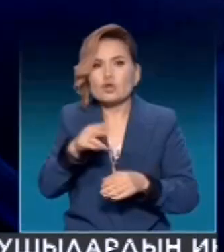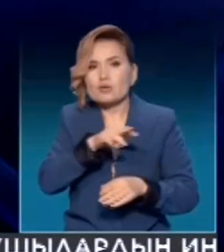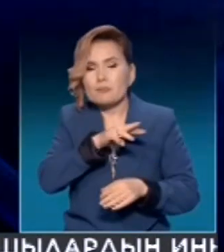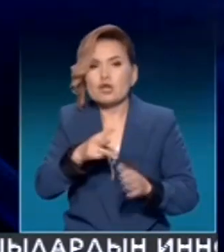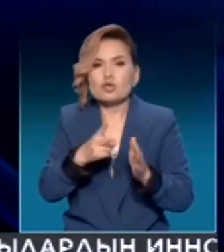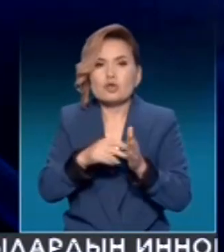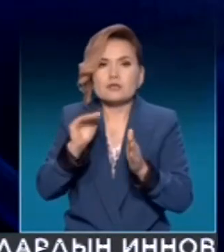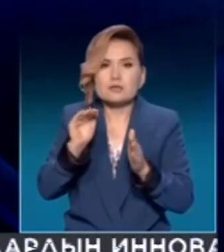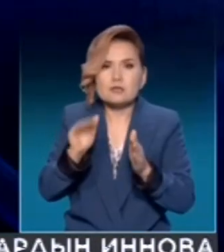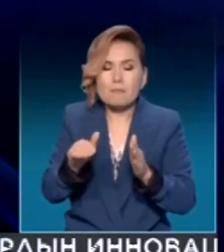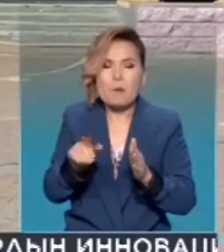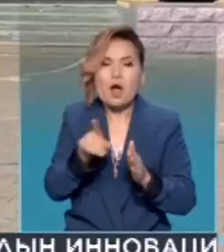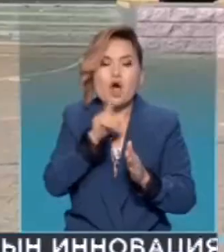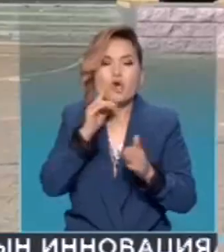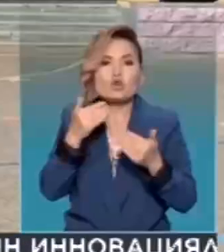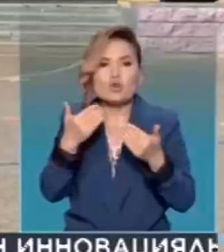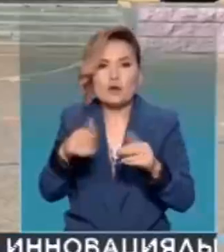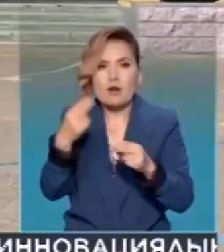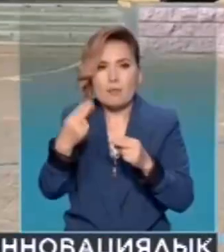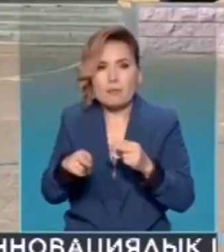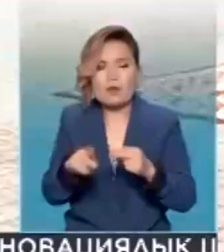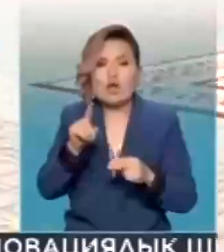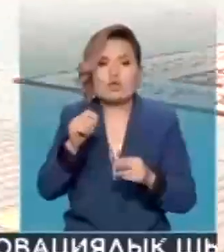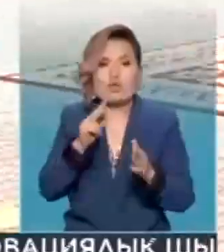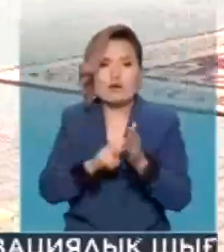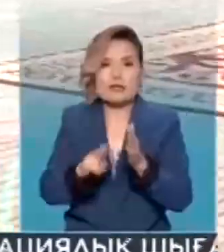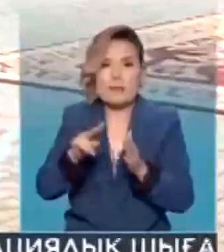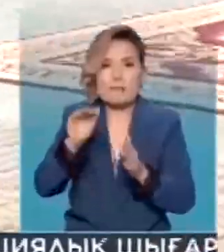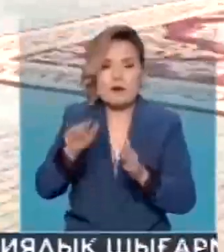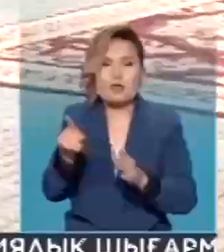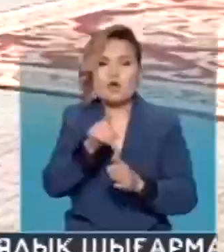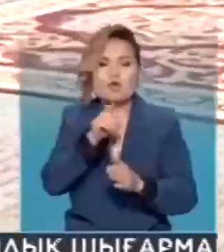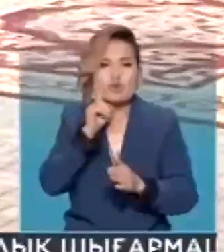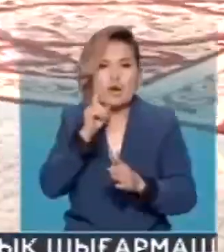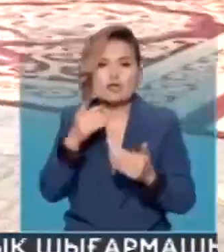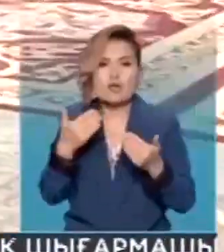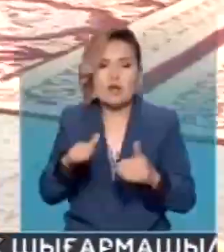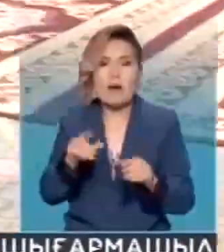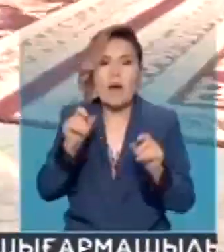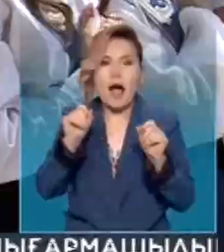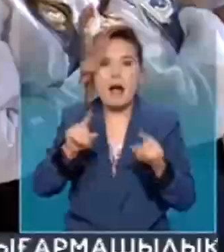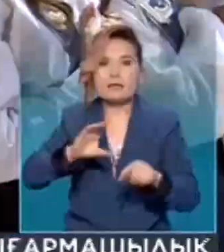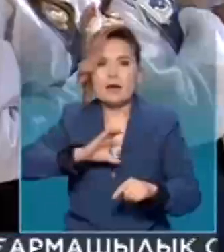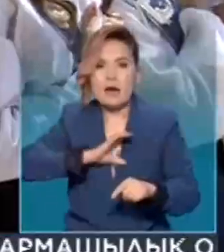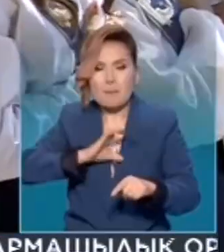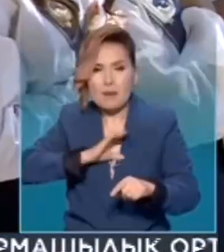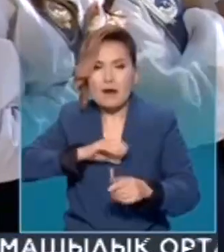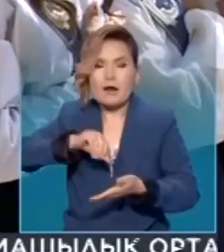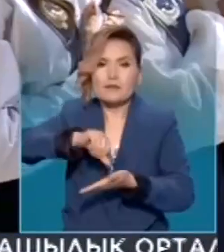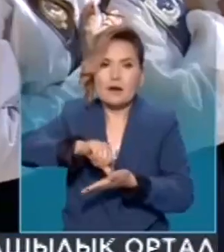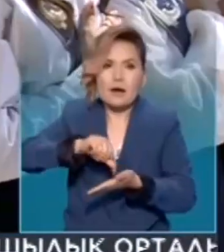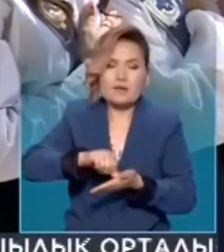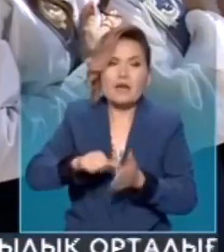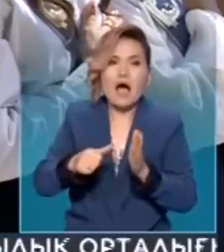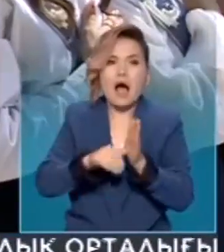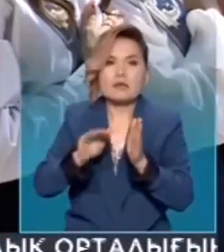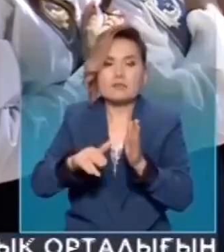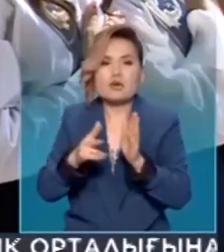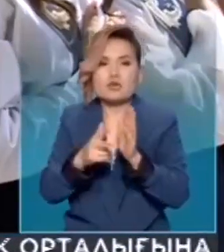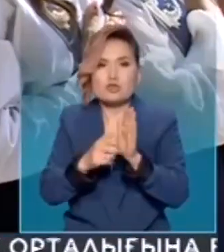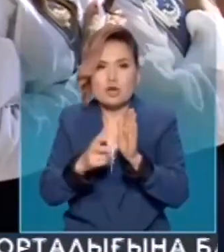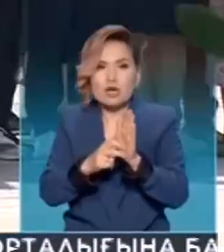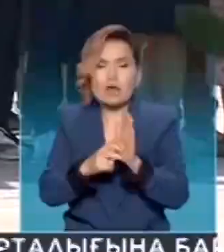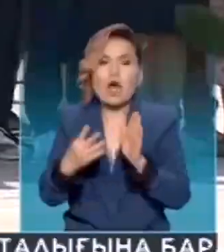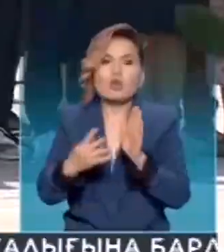миллион 700 мыңдай түлек оқу жылын аяқтады. Оның 172 мыңы жас түлек. Алтын белгіге үміткерлер саны 6800,